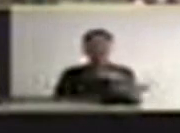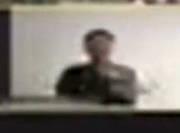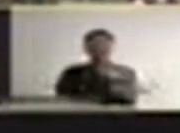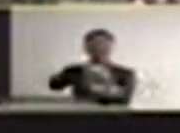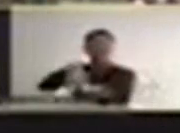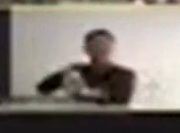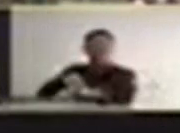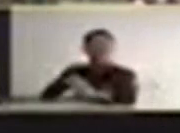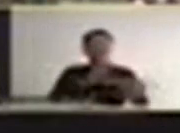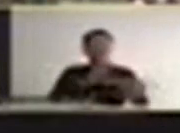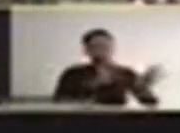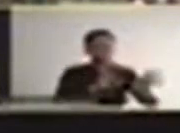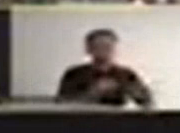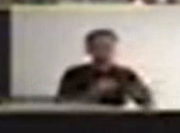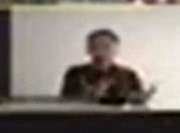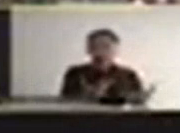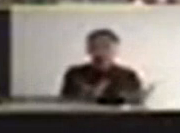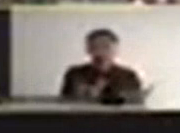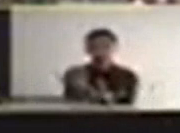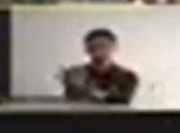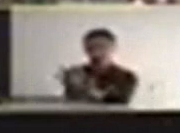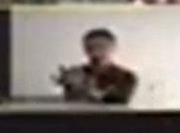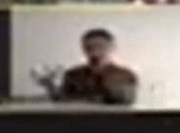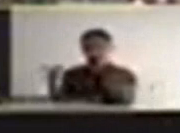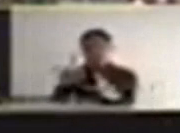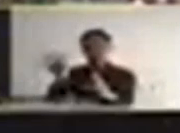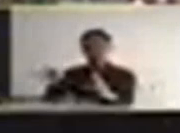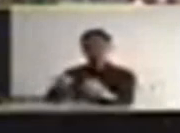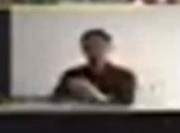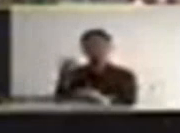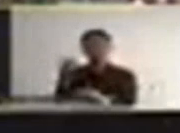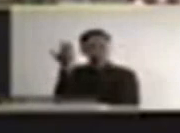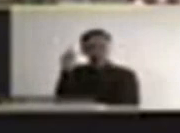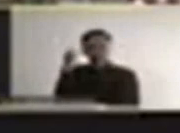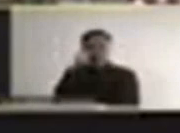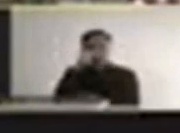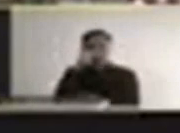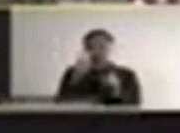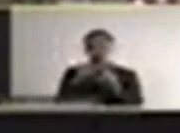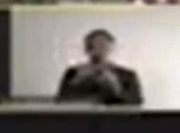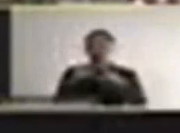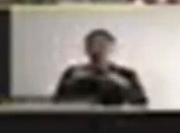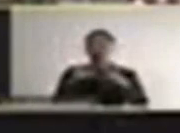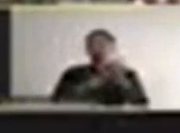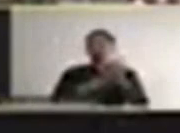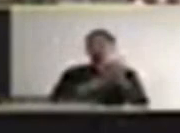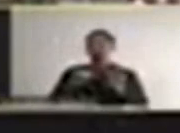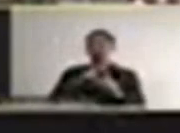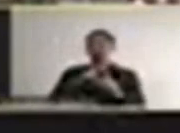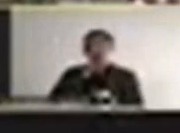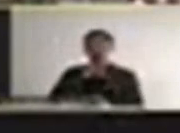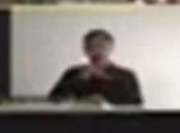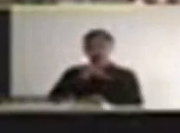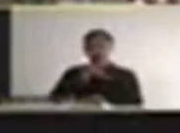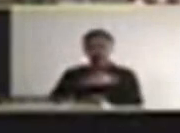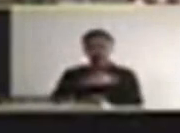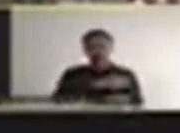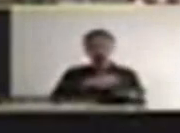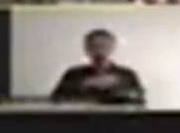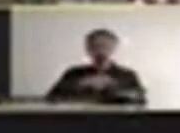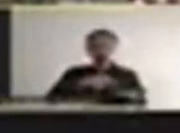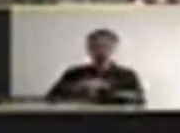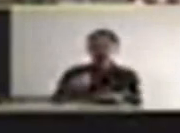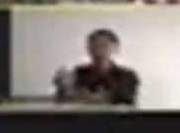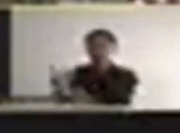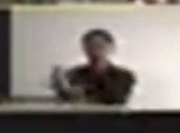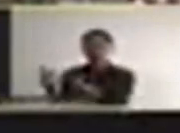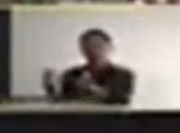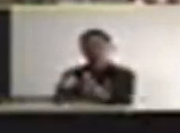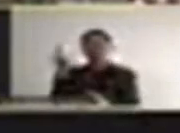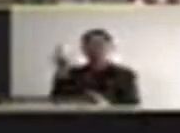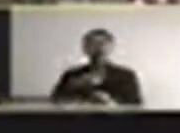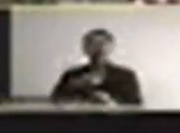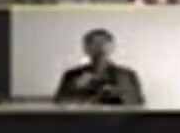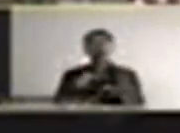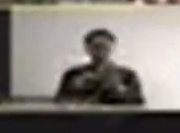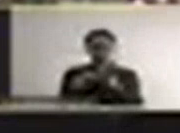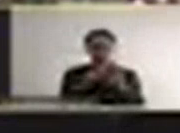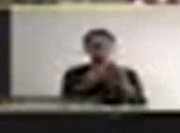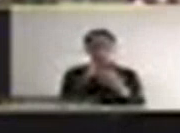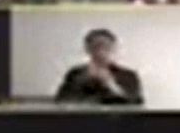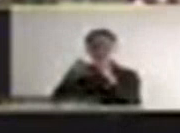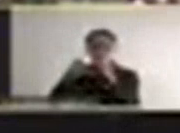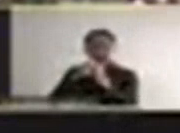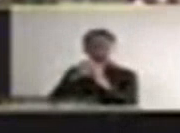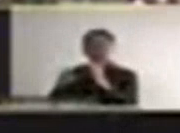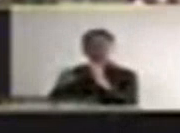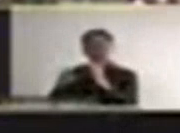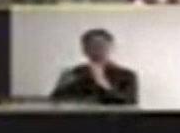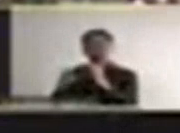tadi disampaikan oleh Pak Hamid, sekolah perlu berkomunikasi dan berkoordinasi dengan masyarakat setempat terkait dengan resiko-resikonya